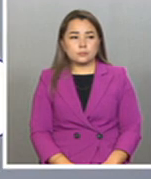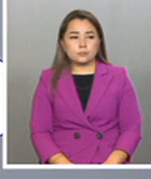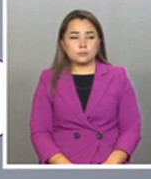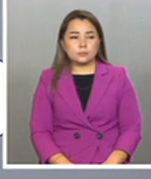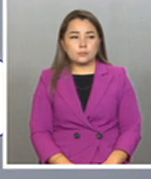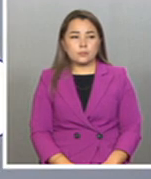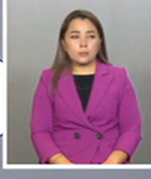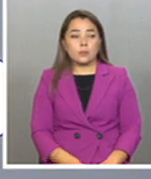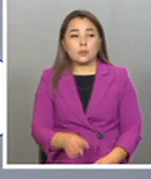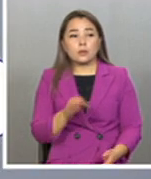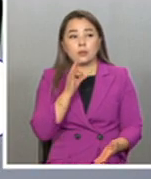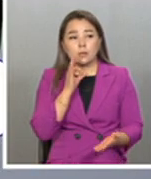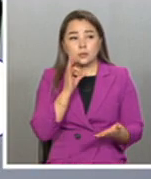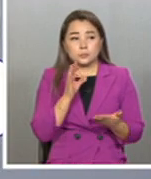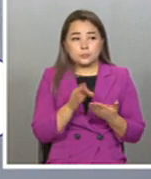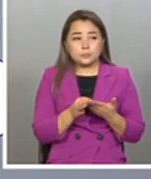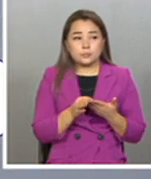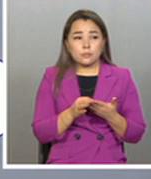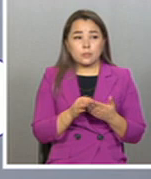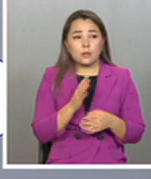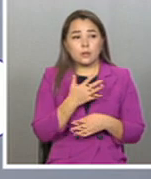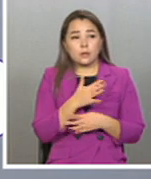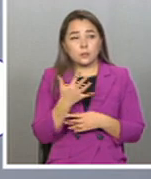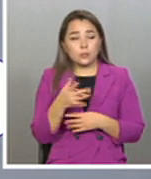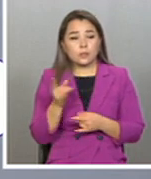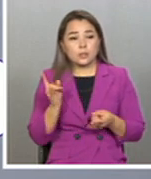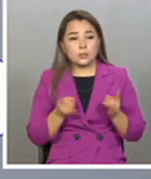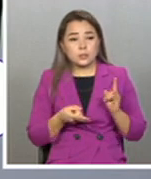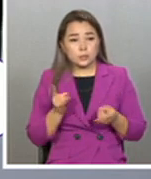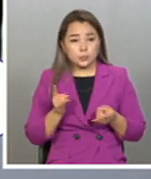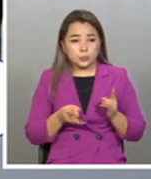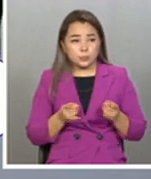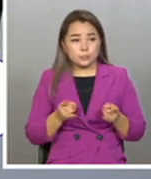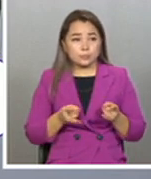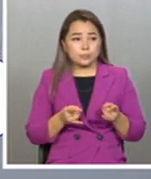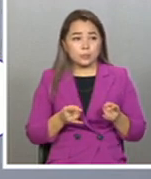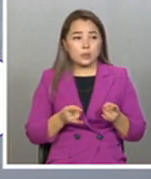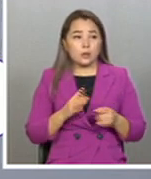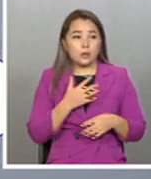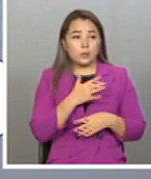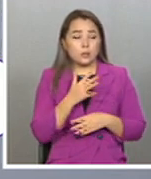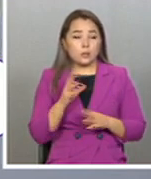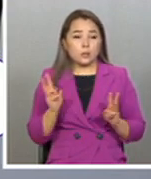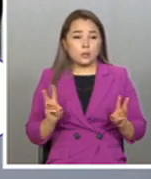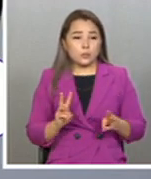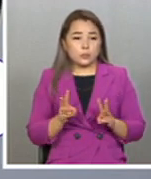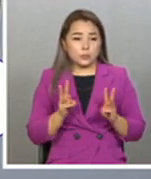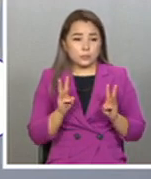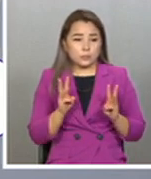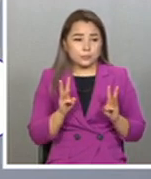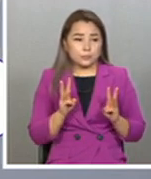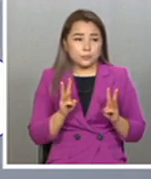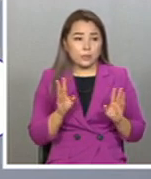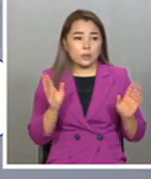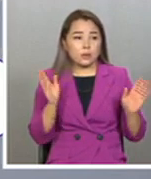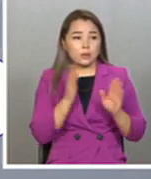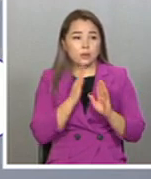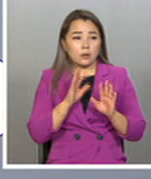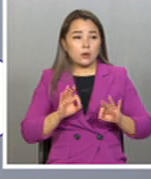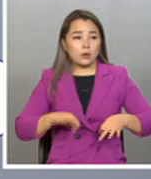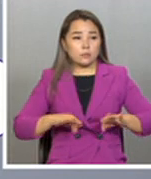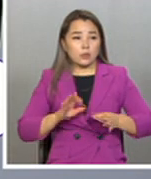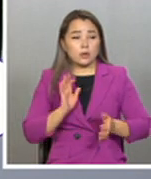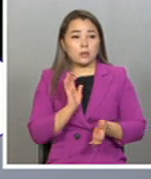Жауабы. Ормандарды кесу, екінші, орман өрті, үшінші, ауаны автокөліктердің